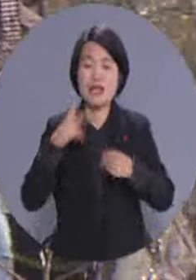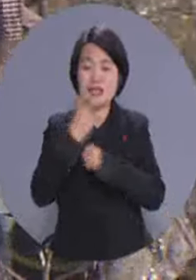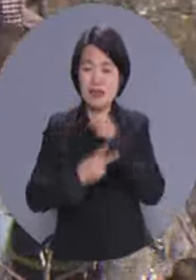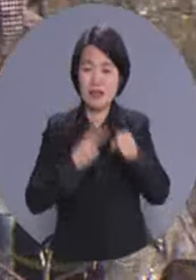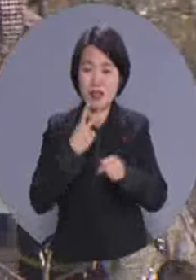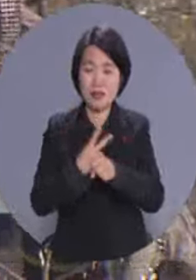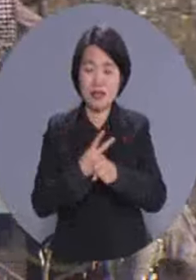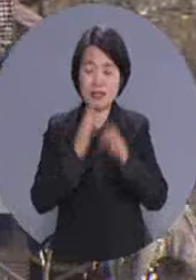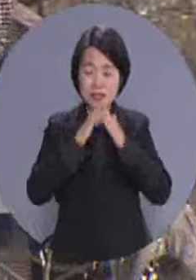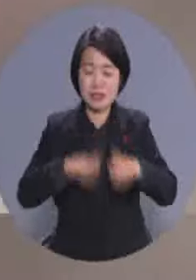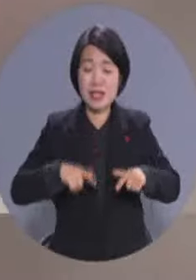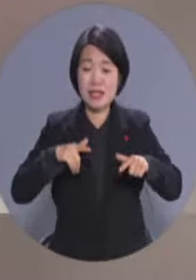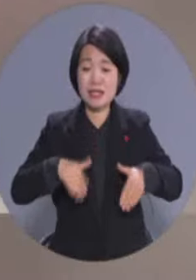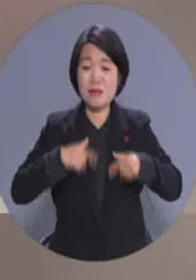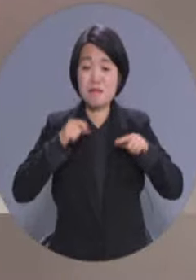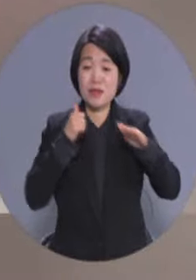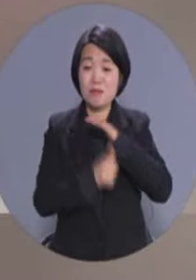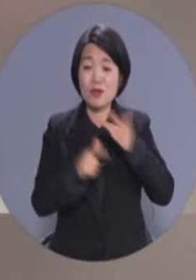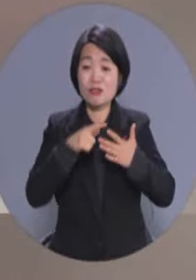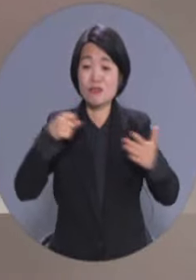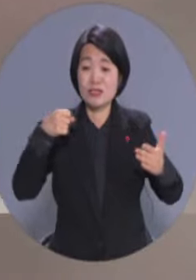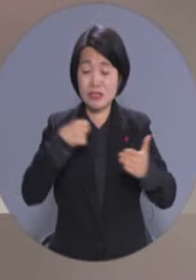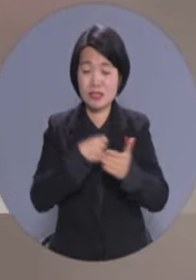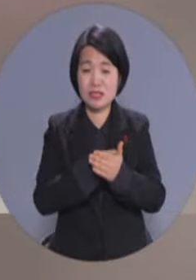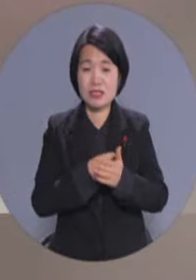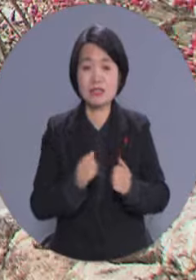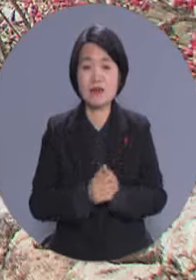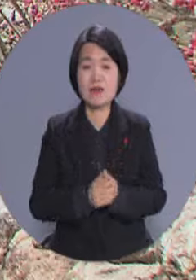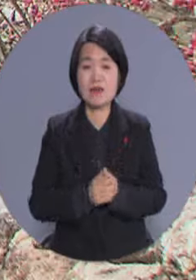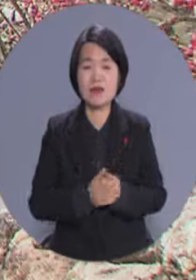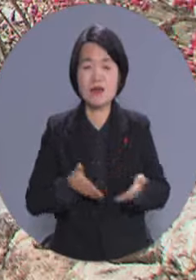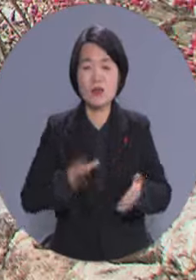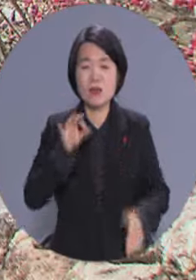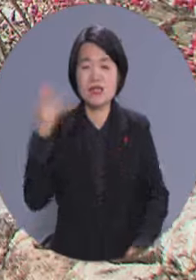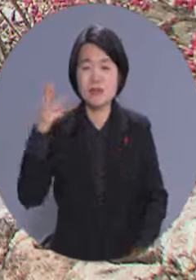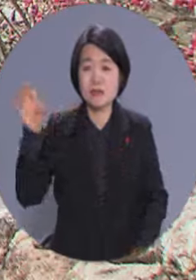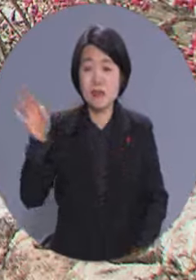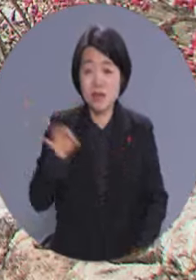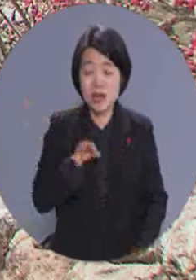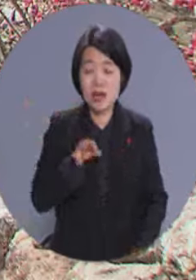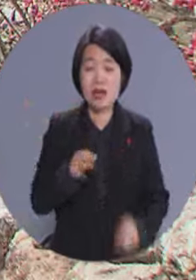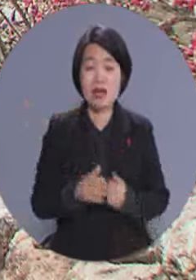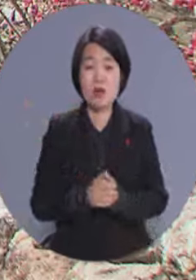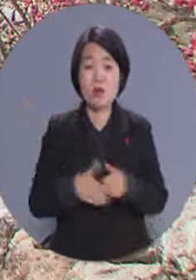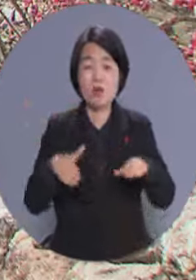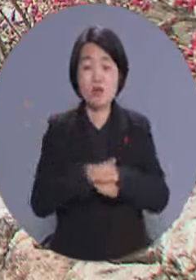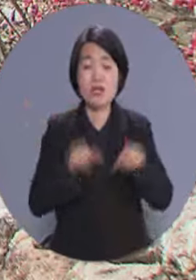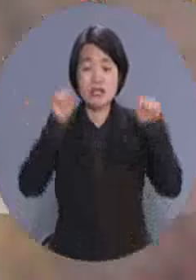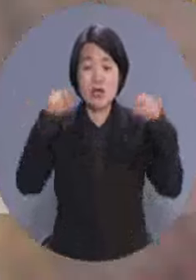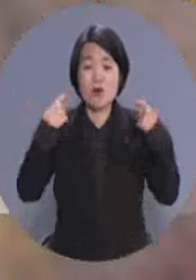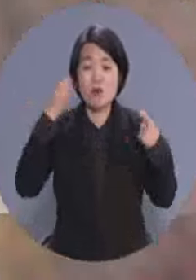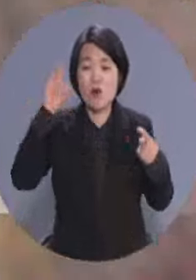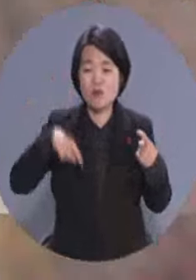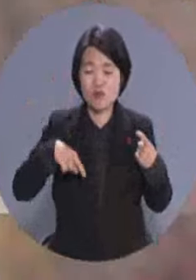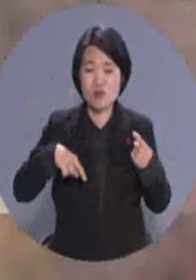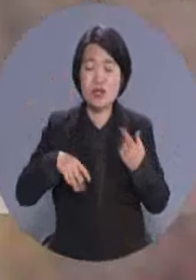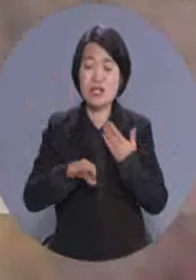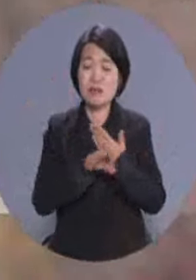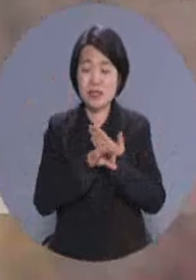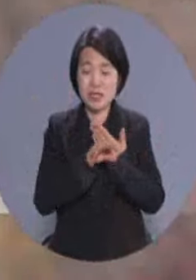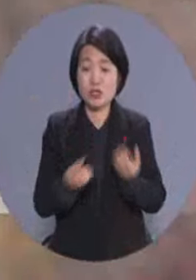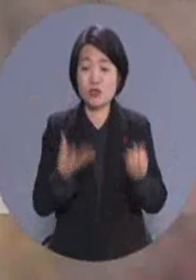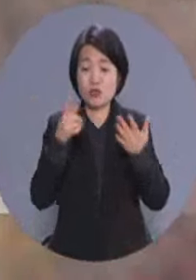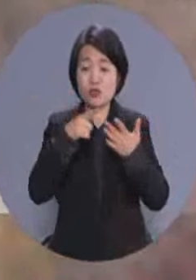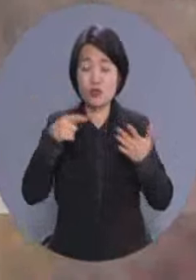전남 대표 축제에 지정된 광양 매화 축제는 도비 3천만 원을 지원받고 문화체육 관광부 예비 문화 관광